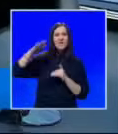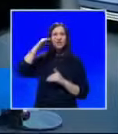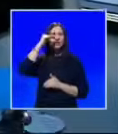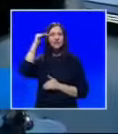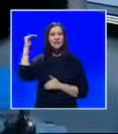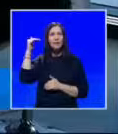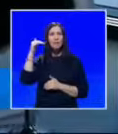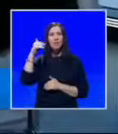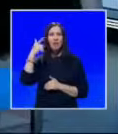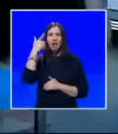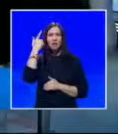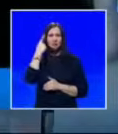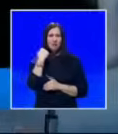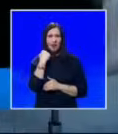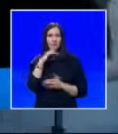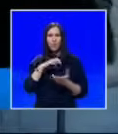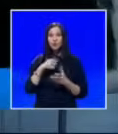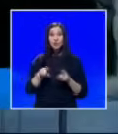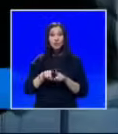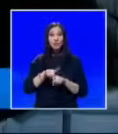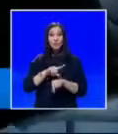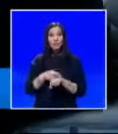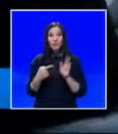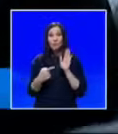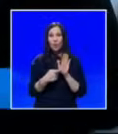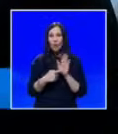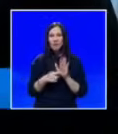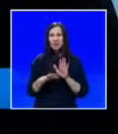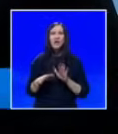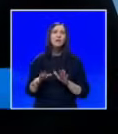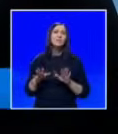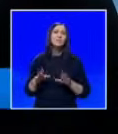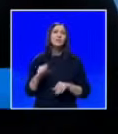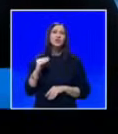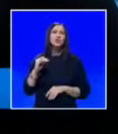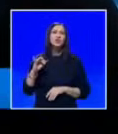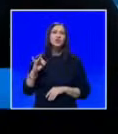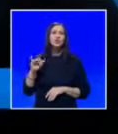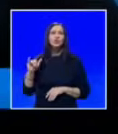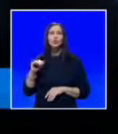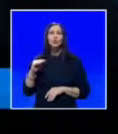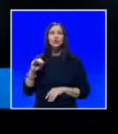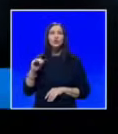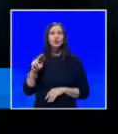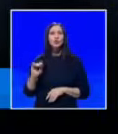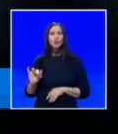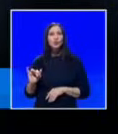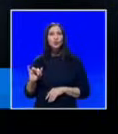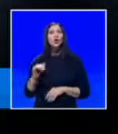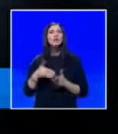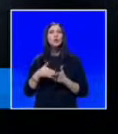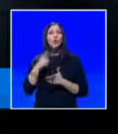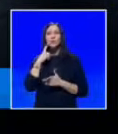на самоунижение политическо, но в същото време показаха някакво жилжицо. Защото Борисов ги е притиснал тотално. Той ми